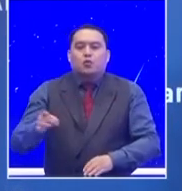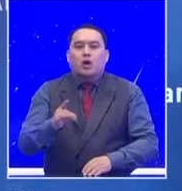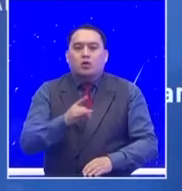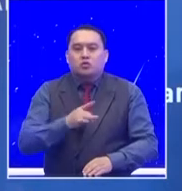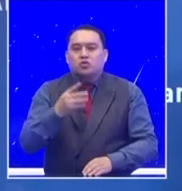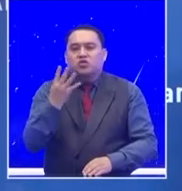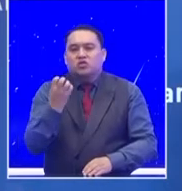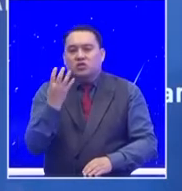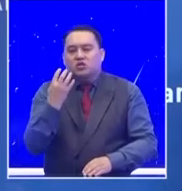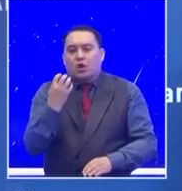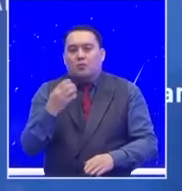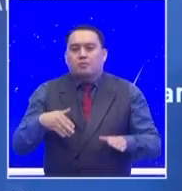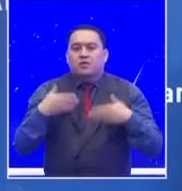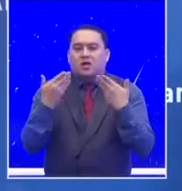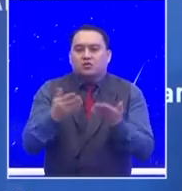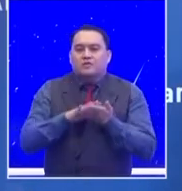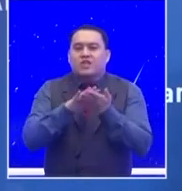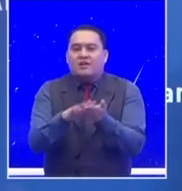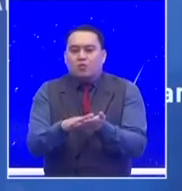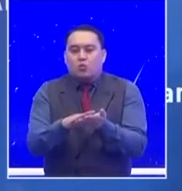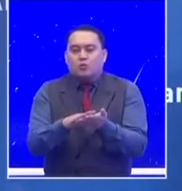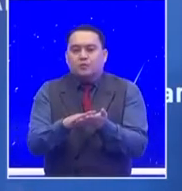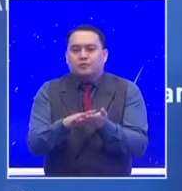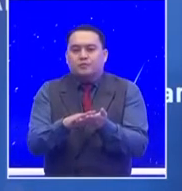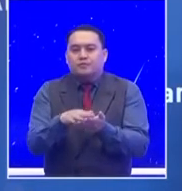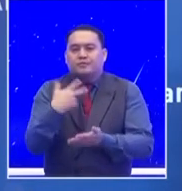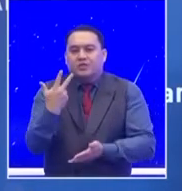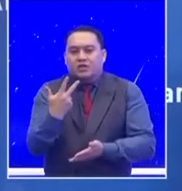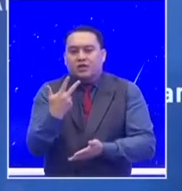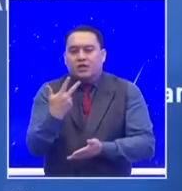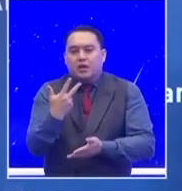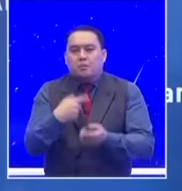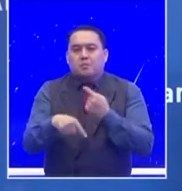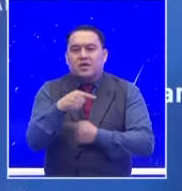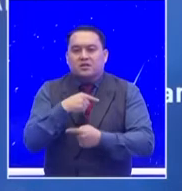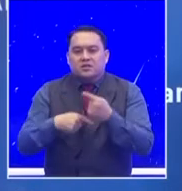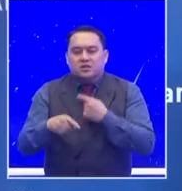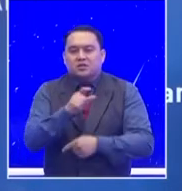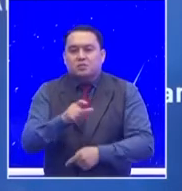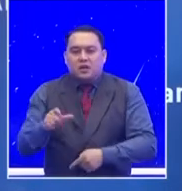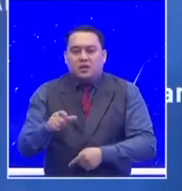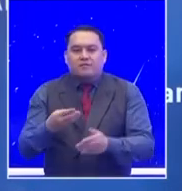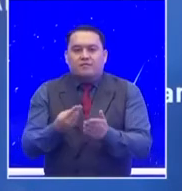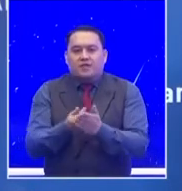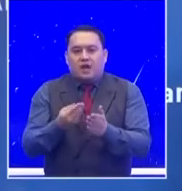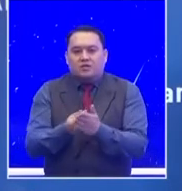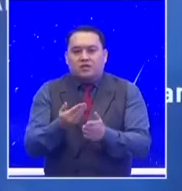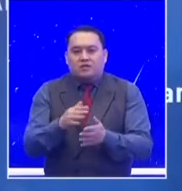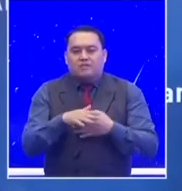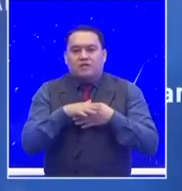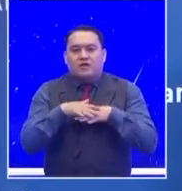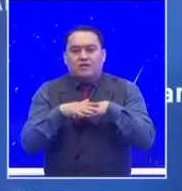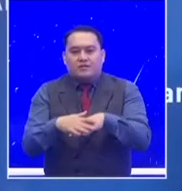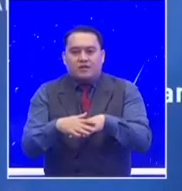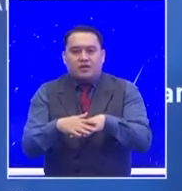4 субъекта предпринимательства подали заявку, и 3 субъекта предпринимательства получили финансирование. Это у нас